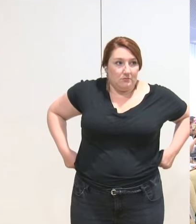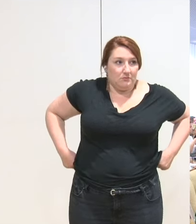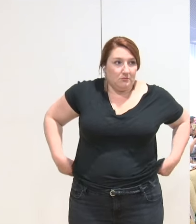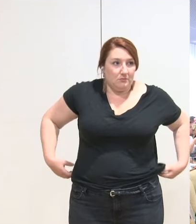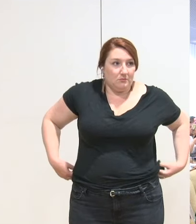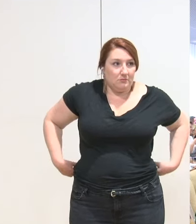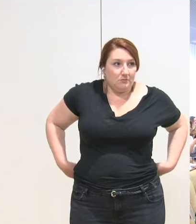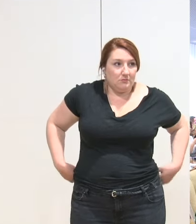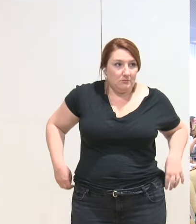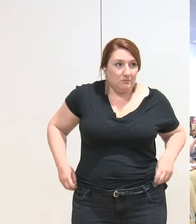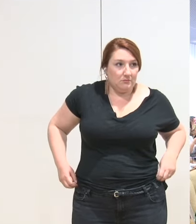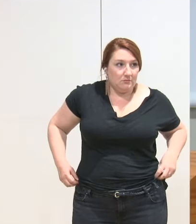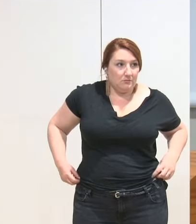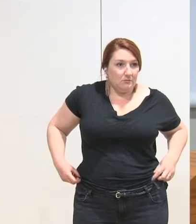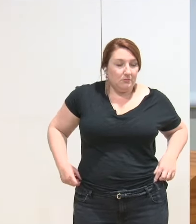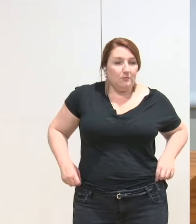davantageition